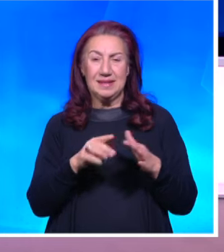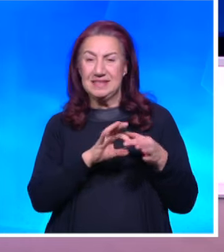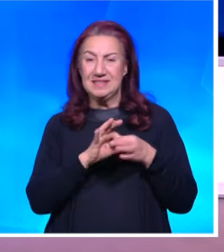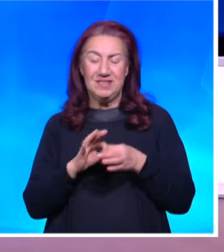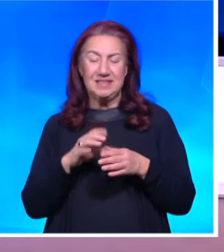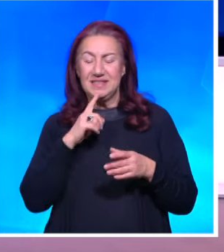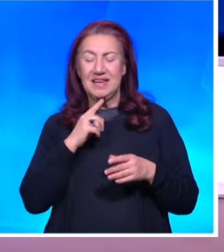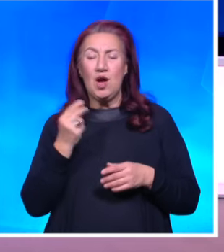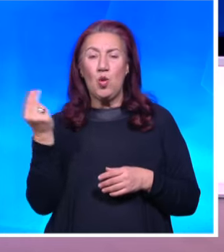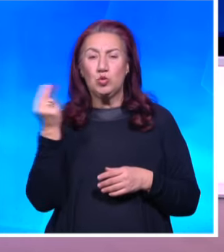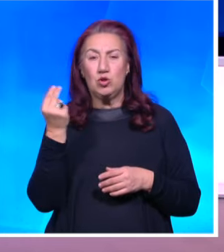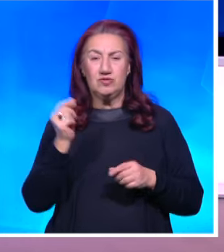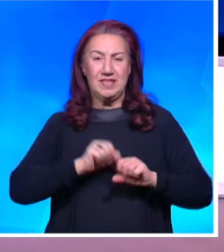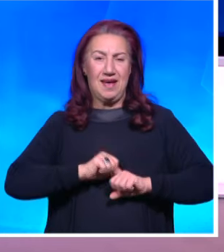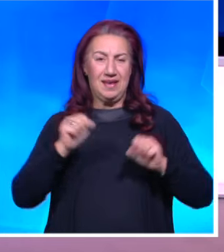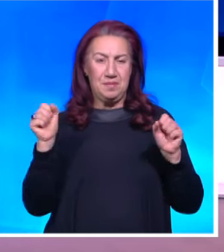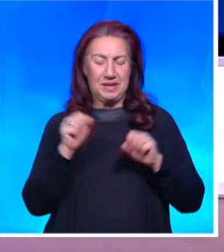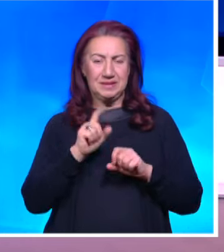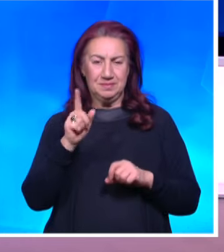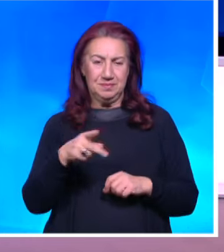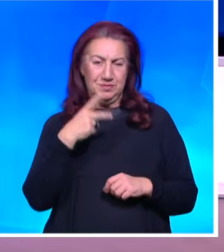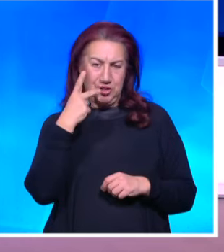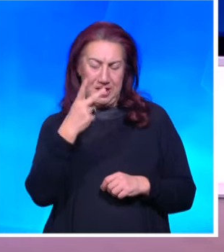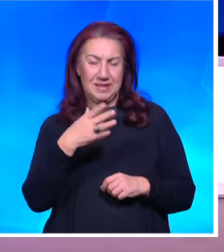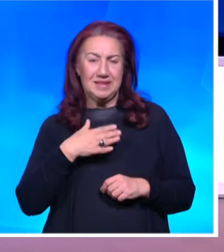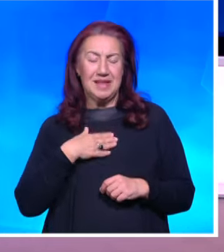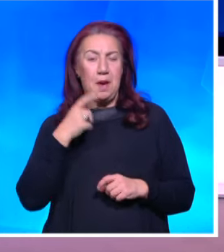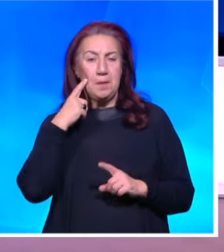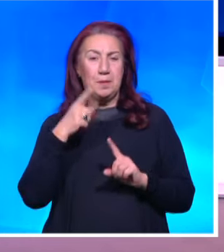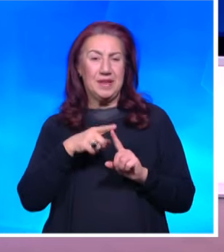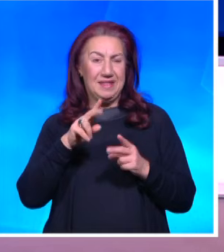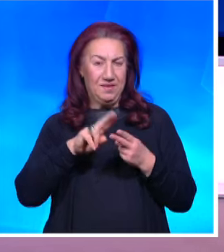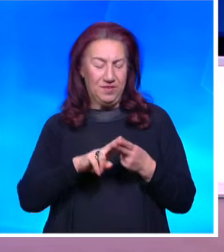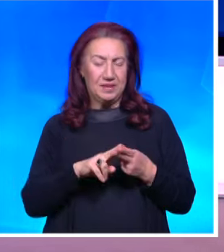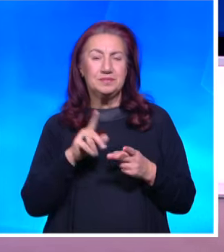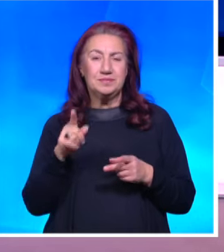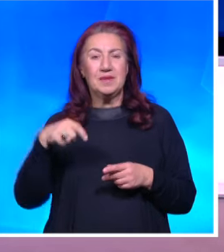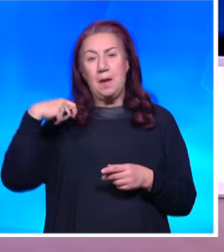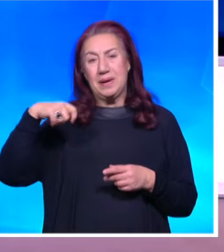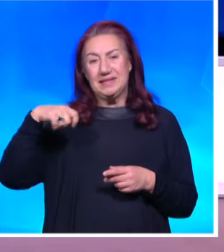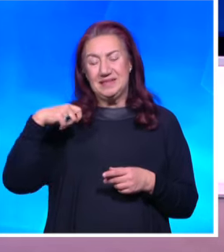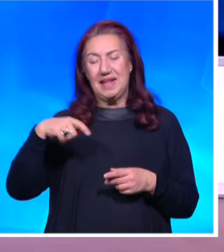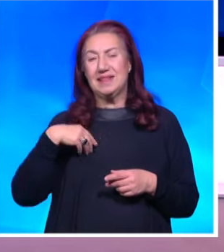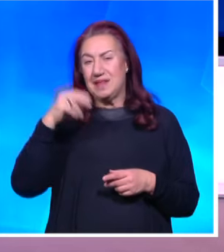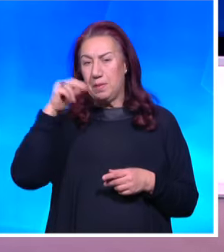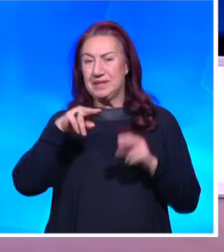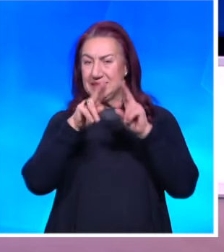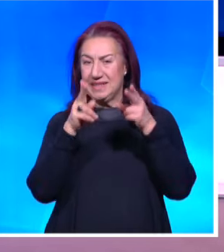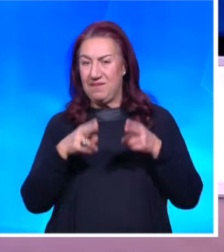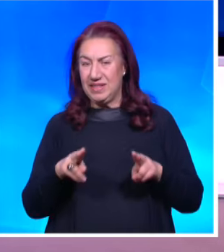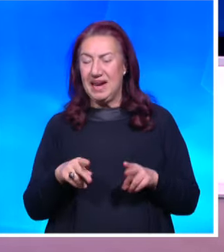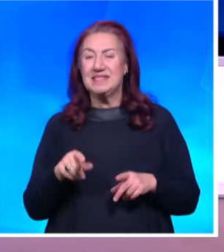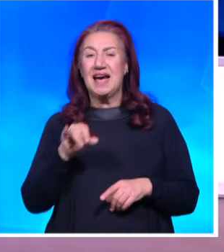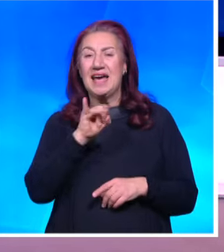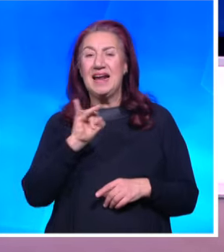осем части ще бъде излъчена в каналите на btv media group а президентът народната федерация илина раева разказа предпремиерно